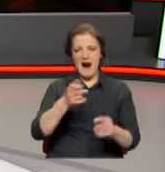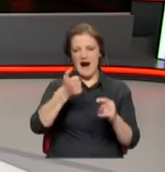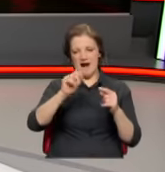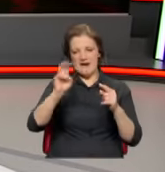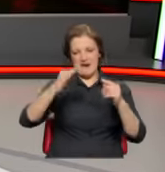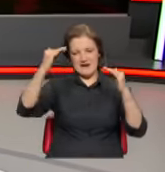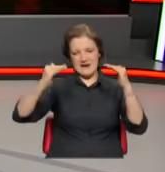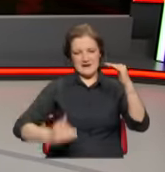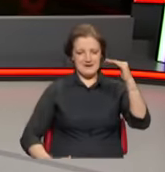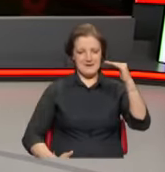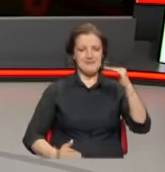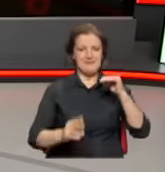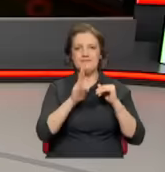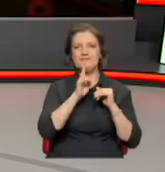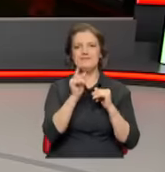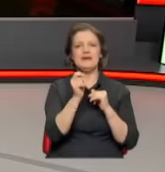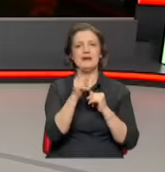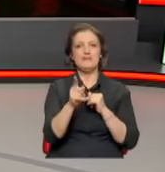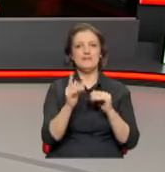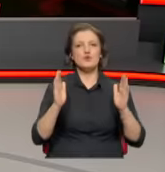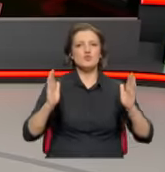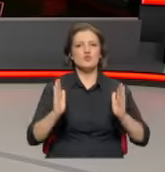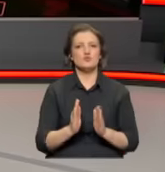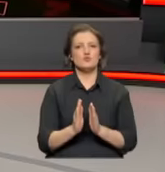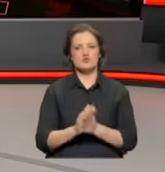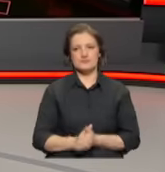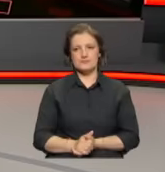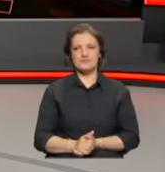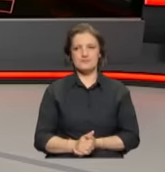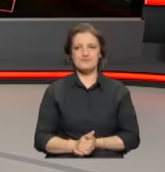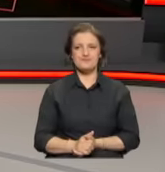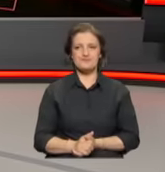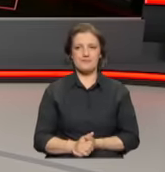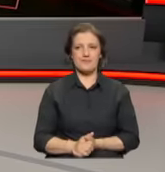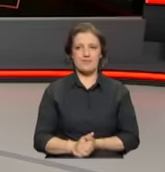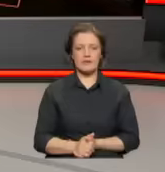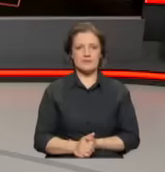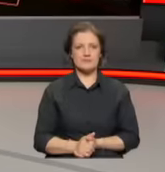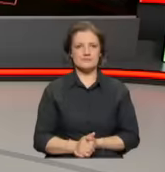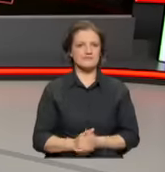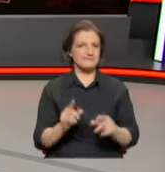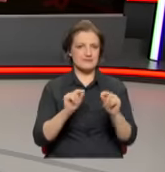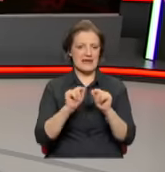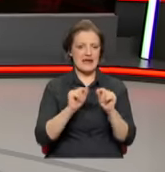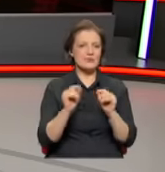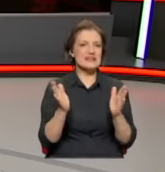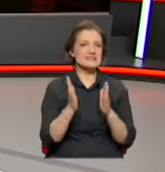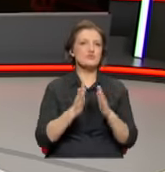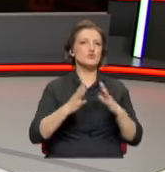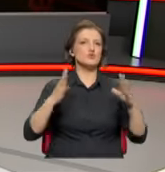düşmüş. Yani inmiş. Yani küçülmüş. Peki ekonomi nasıl